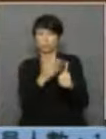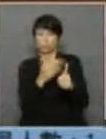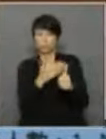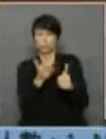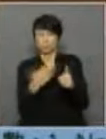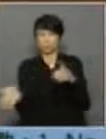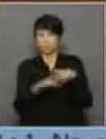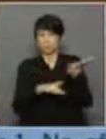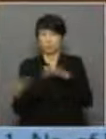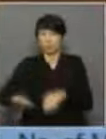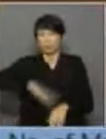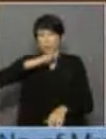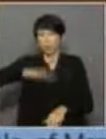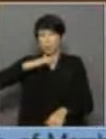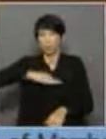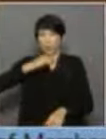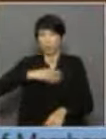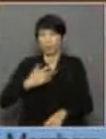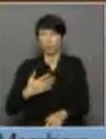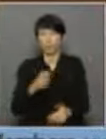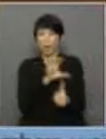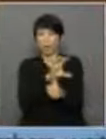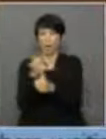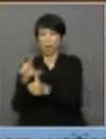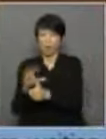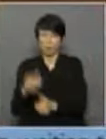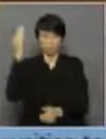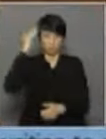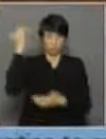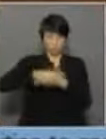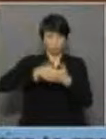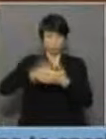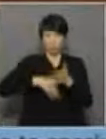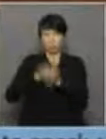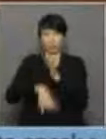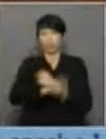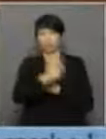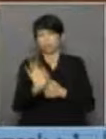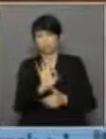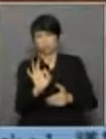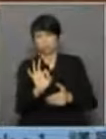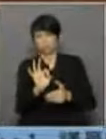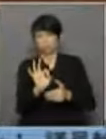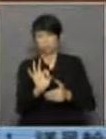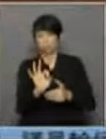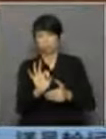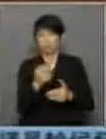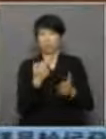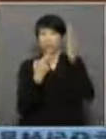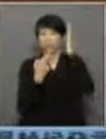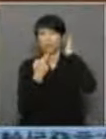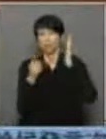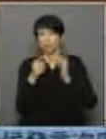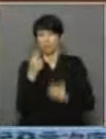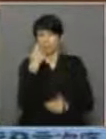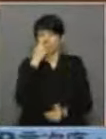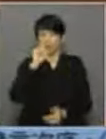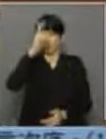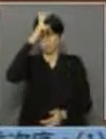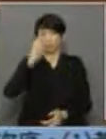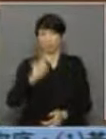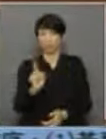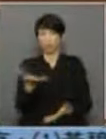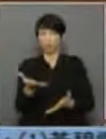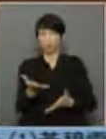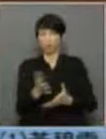区饱满的恐慌，源头减废的措施就欠奉。大佬，这个什么特首什么政府啊，